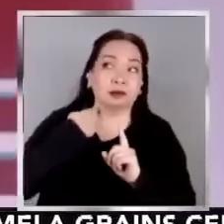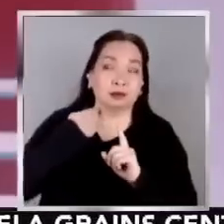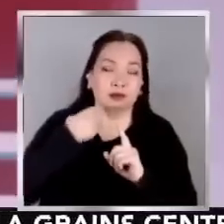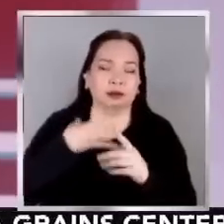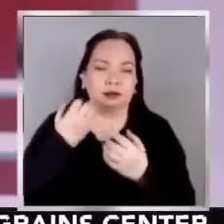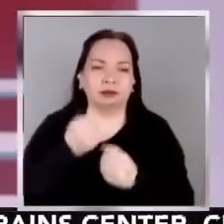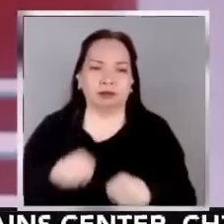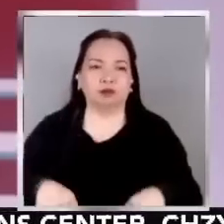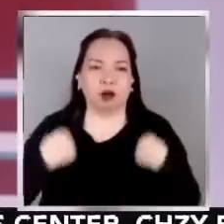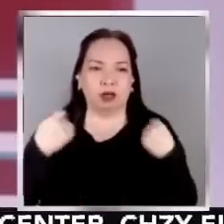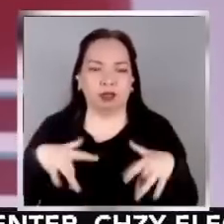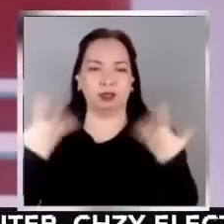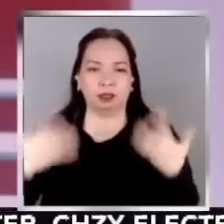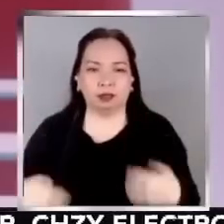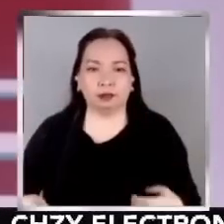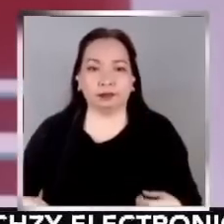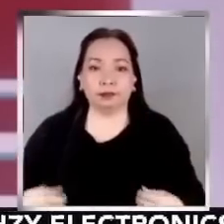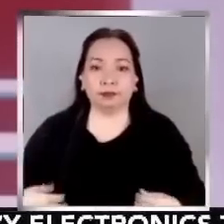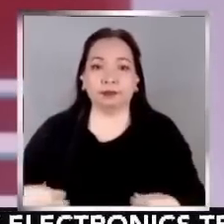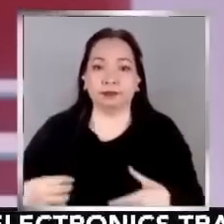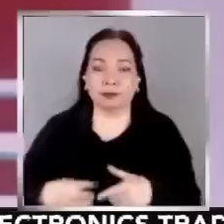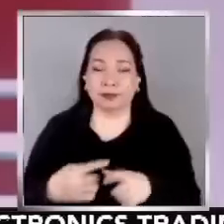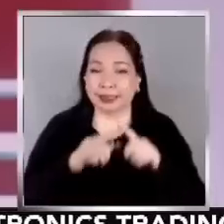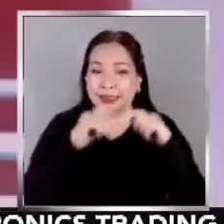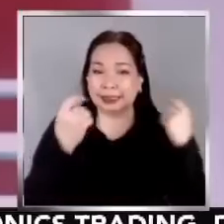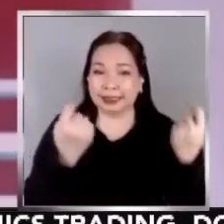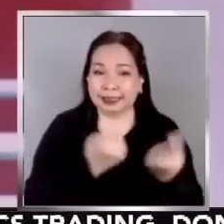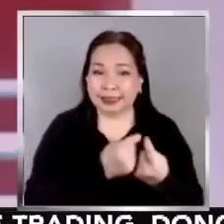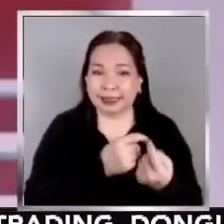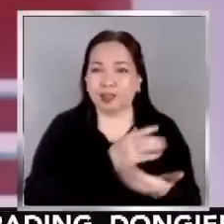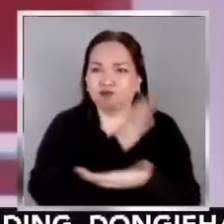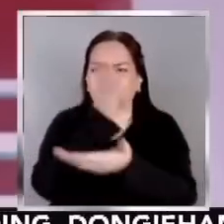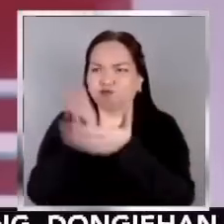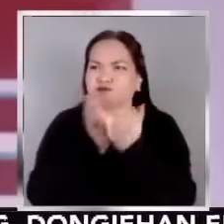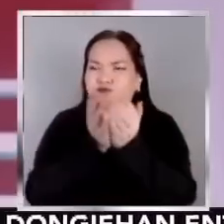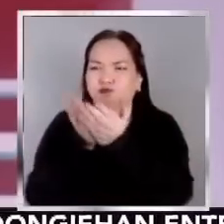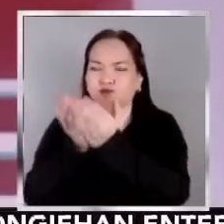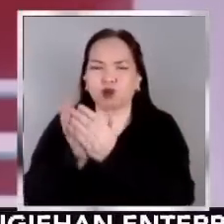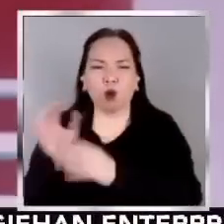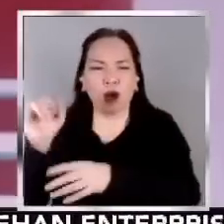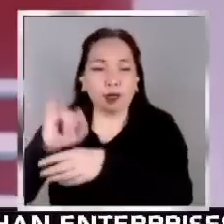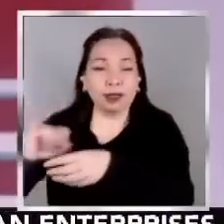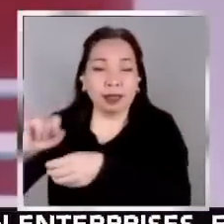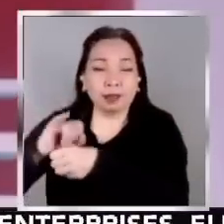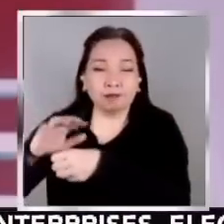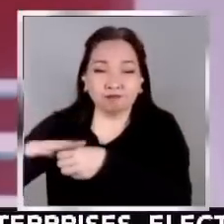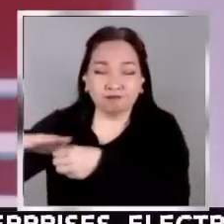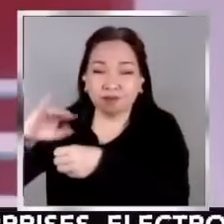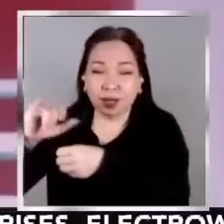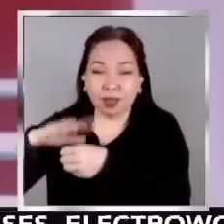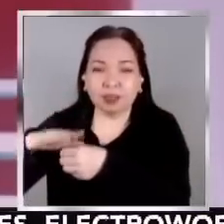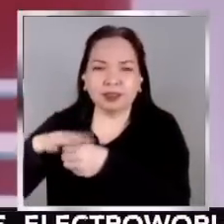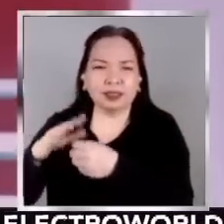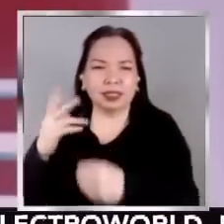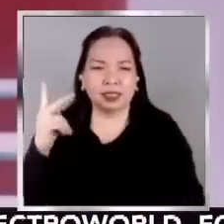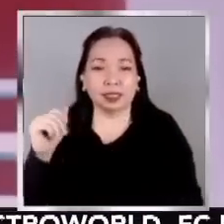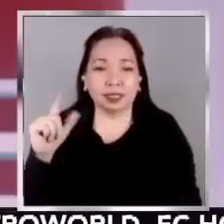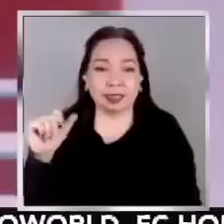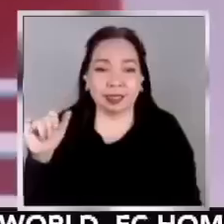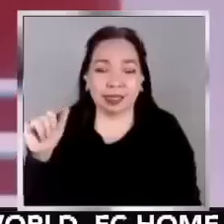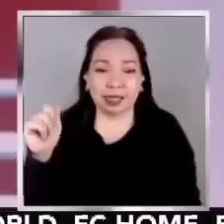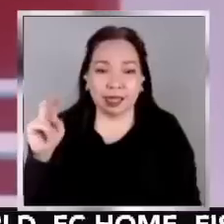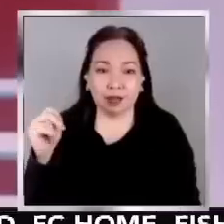Narating na ng expedition team ang isang isla sa Kalayaan Group of Islands na isinusulong ngayong buksan sa turismo. Ang ilan sa mga pinagdaanan